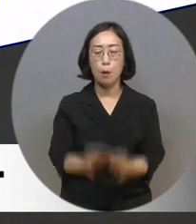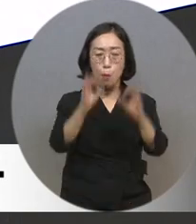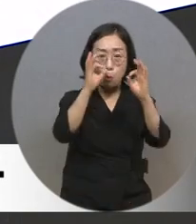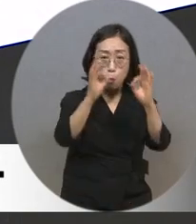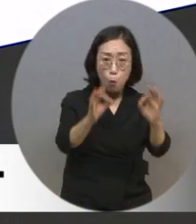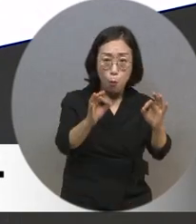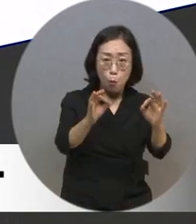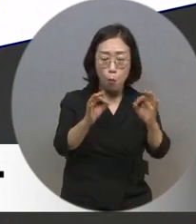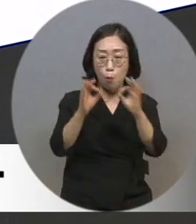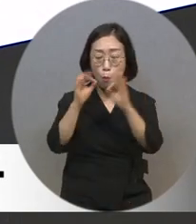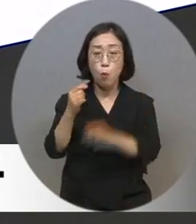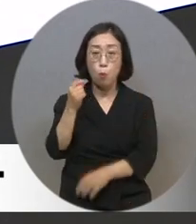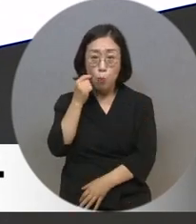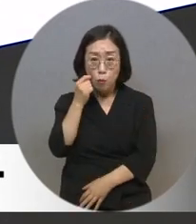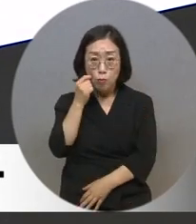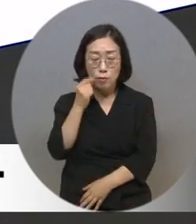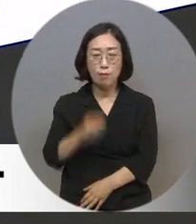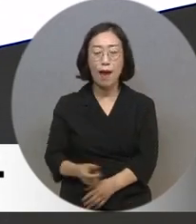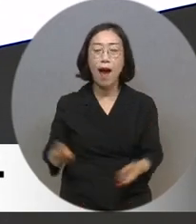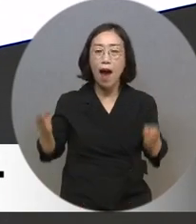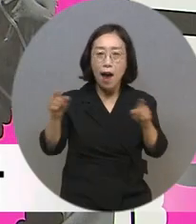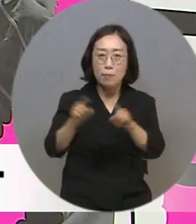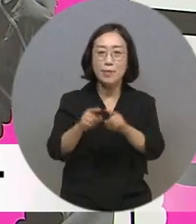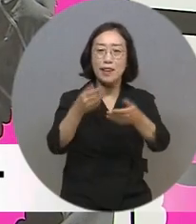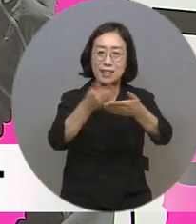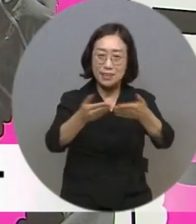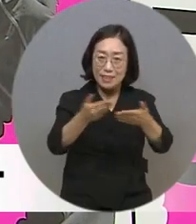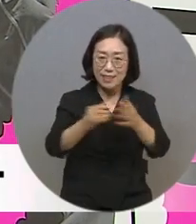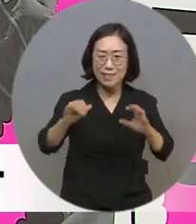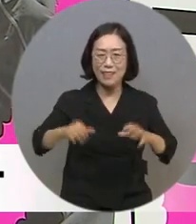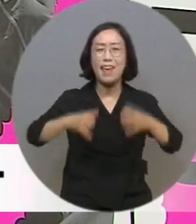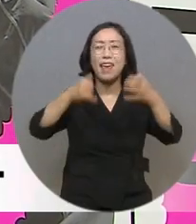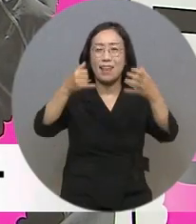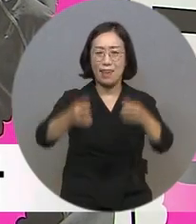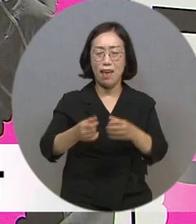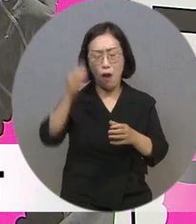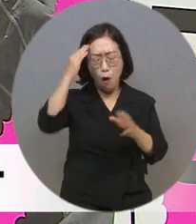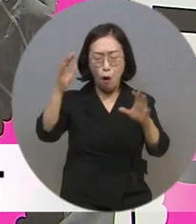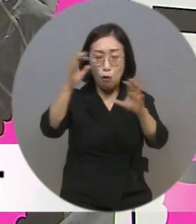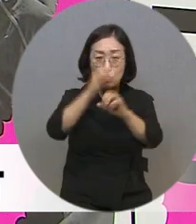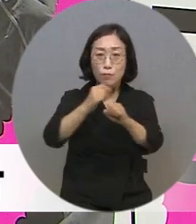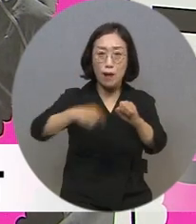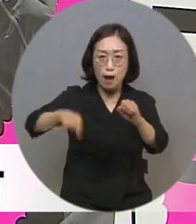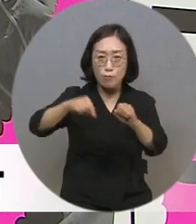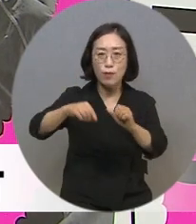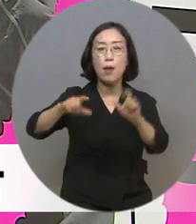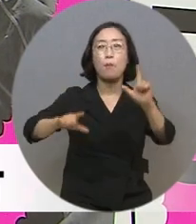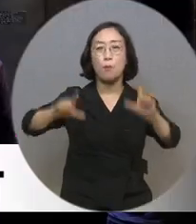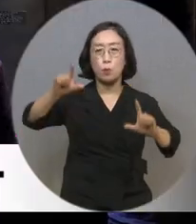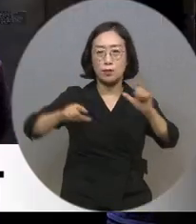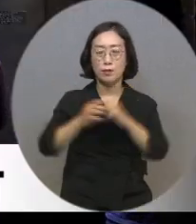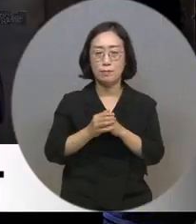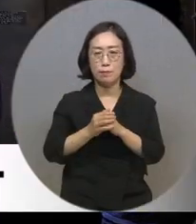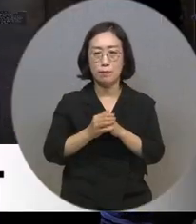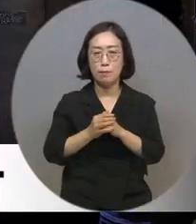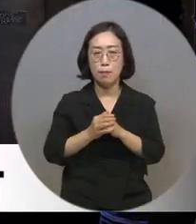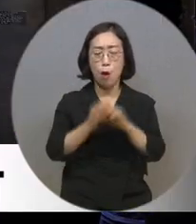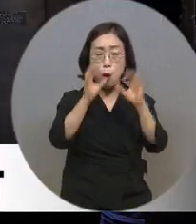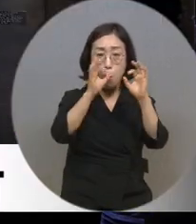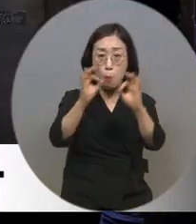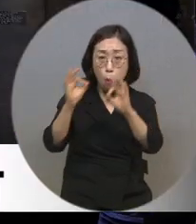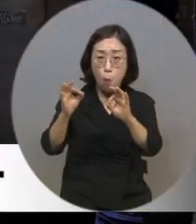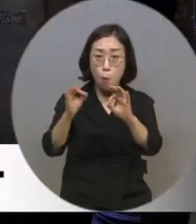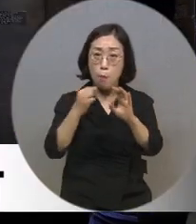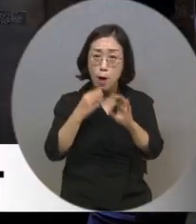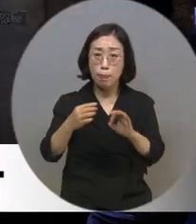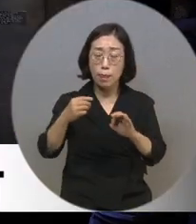사람과 보이지 않는 사람이 함께 그리는 세계를 표현한 공연, 어둠 속의 풍경. 절대적으로 시각에 의존해온 공연